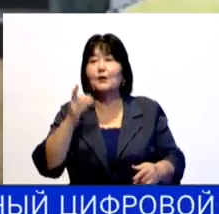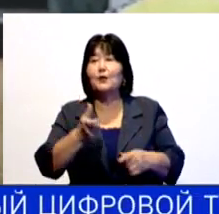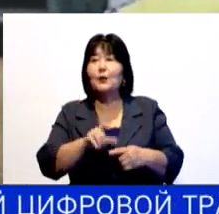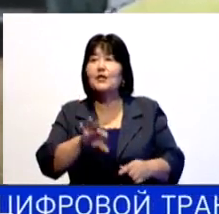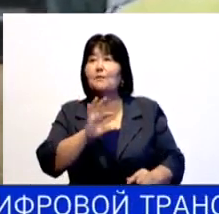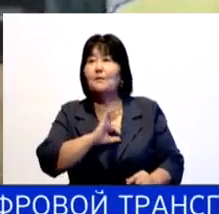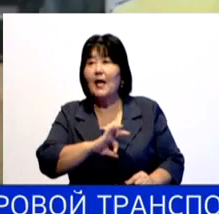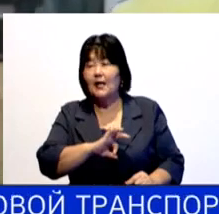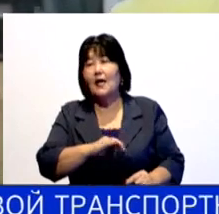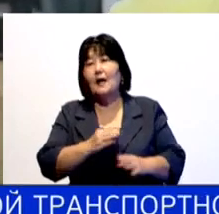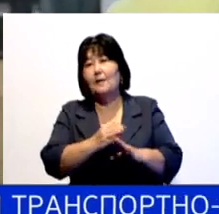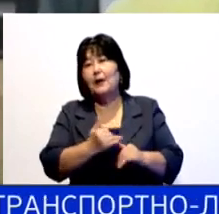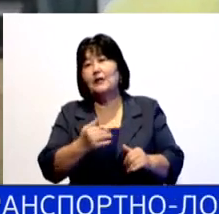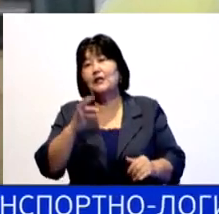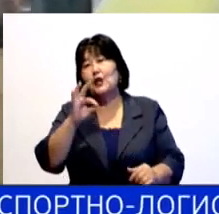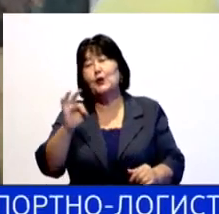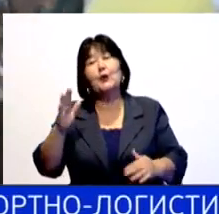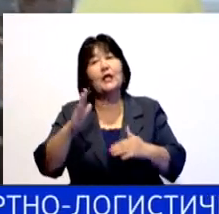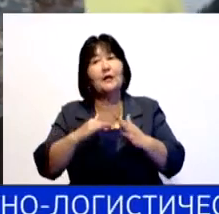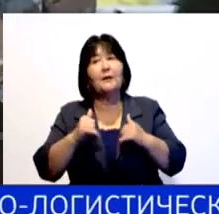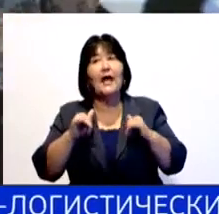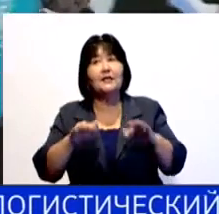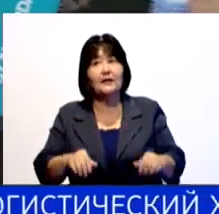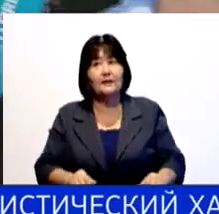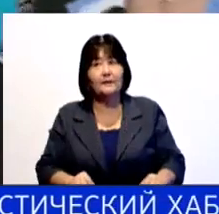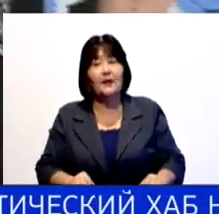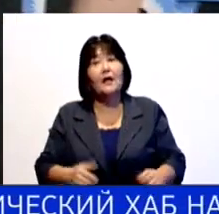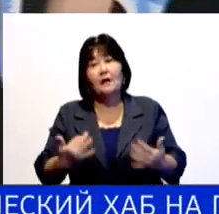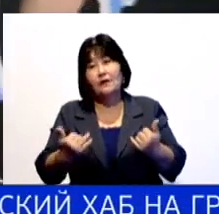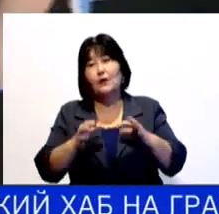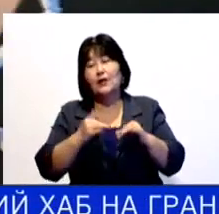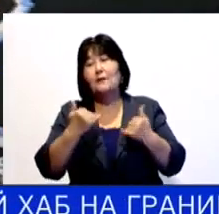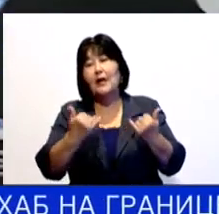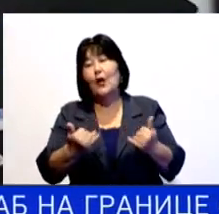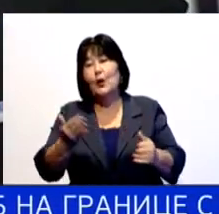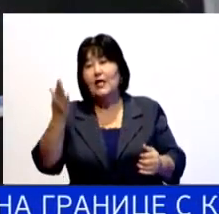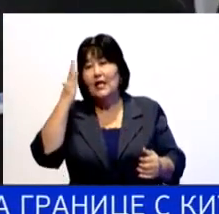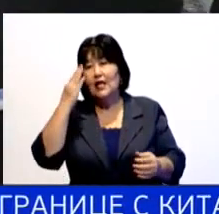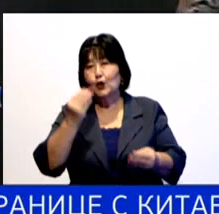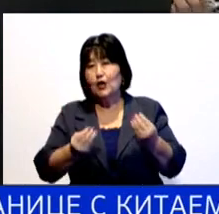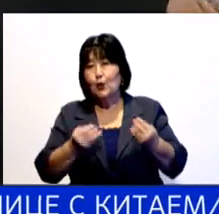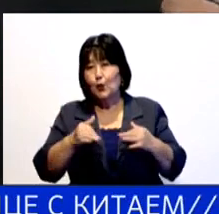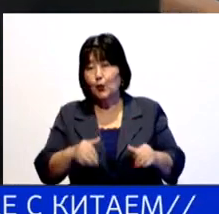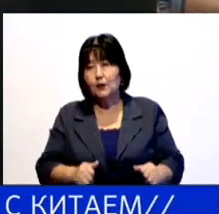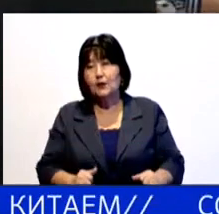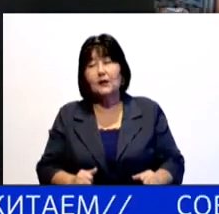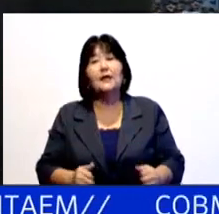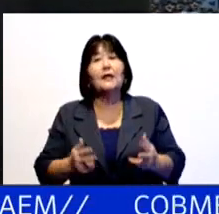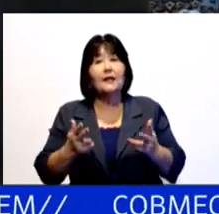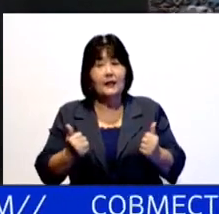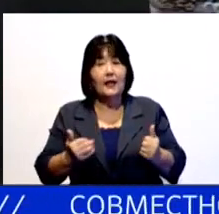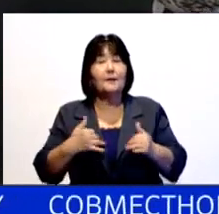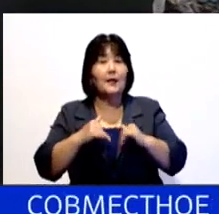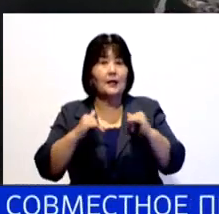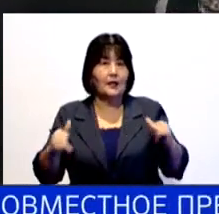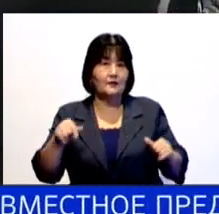полезно. Поделюсь именно с теорией и с практикой также. А вот расскажите вот про вашу интеллектуальную игру. Да, мы развиваем